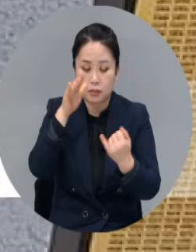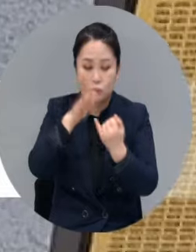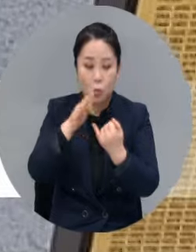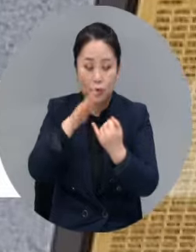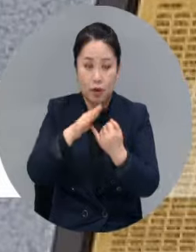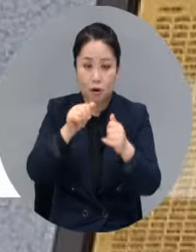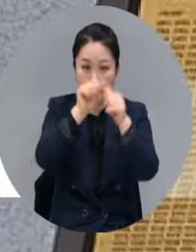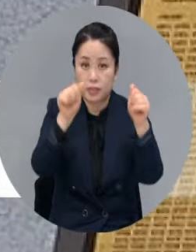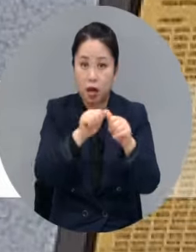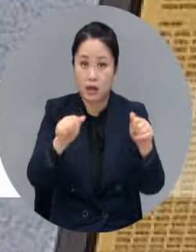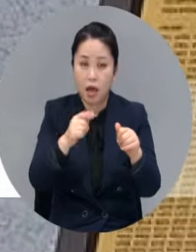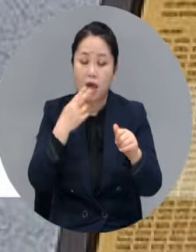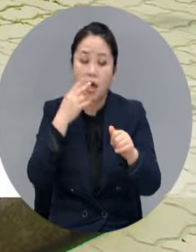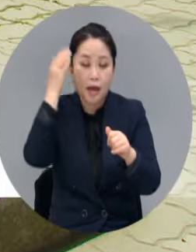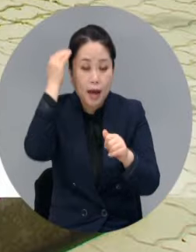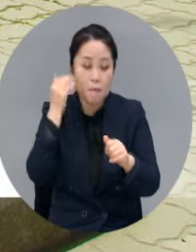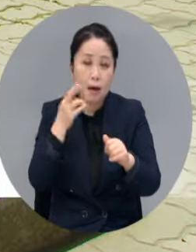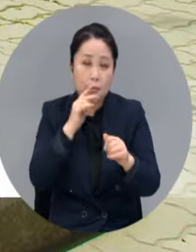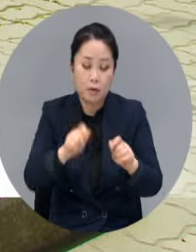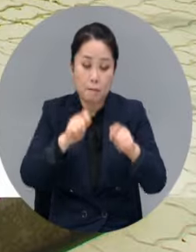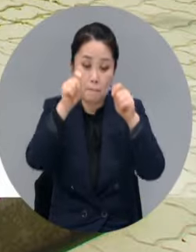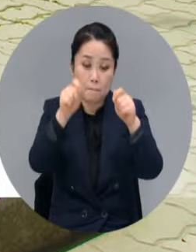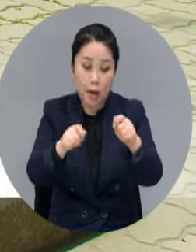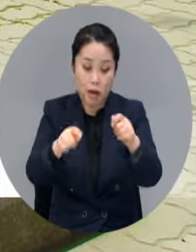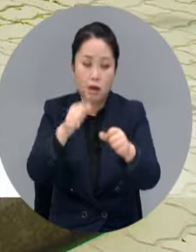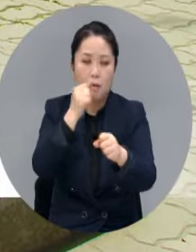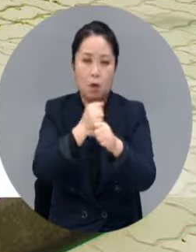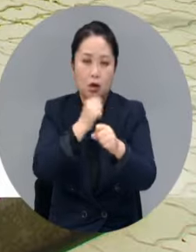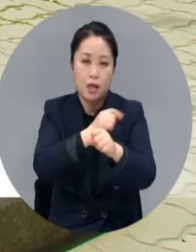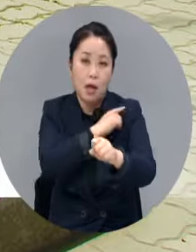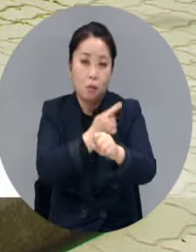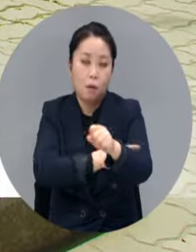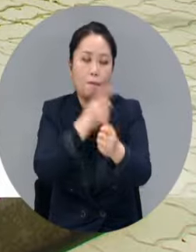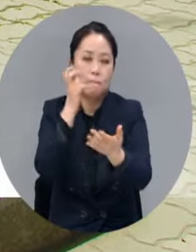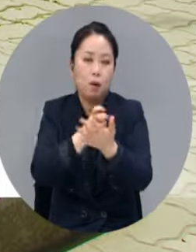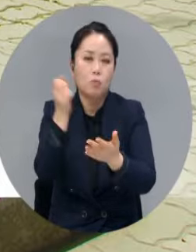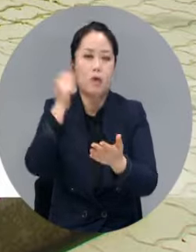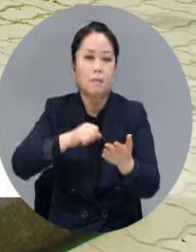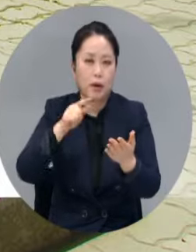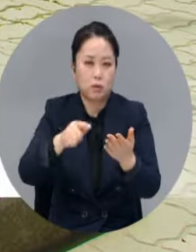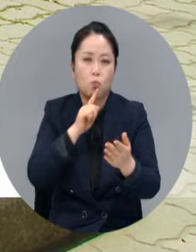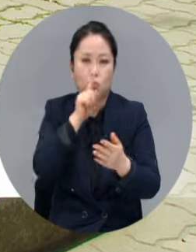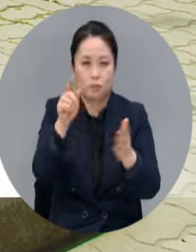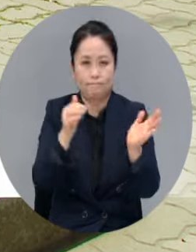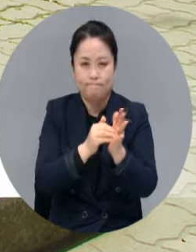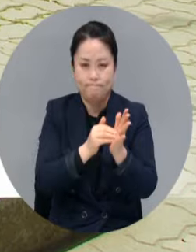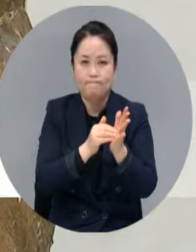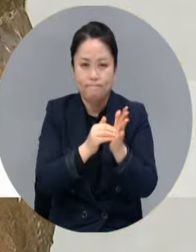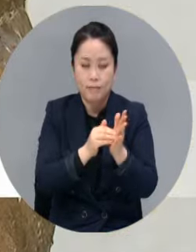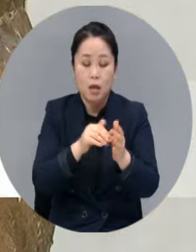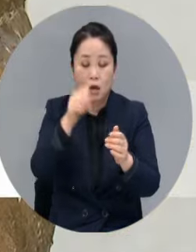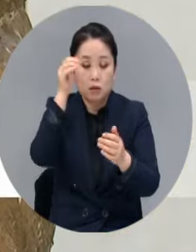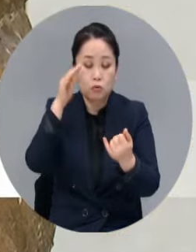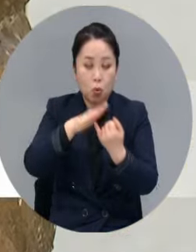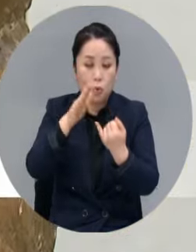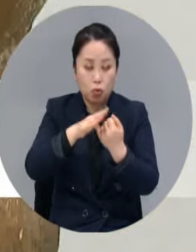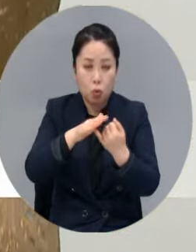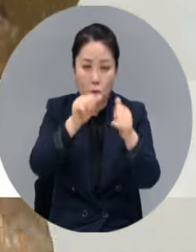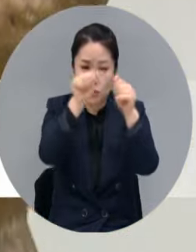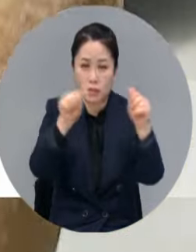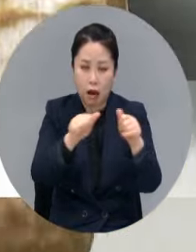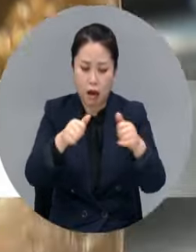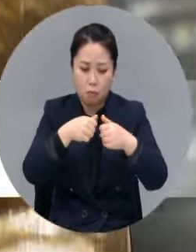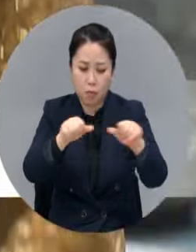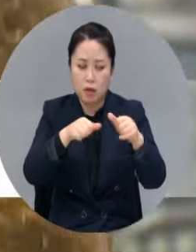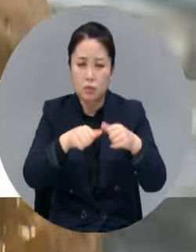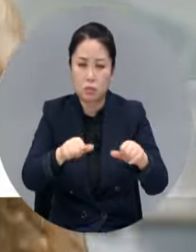남성을 저작권법 위반 혐의로 고소했다고 밝혔습니다 김작가는 소녀상 훼손이 장난을 넘어 범죄